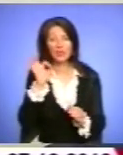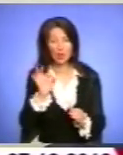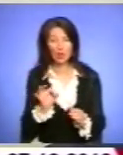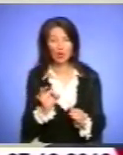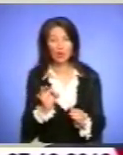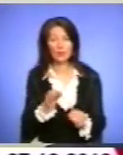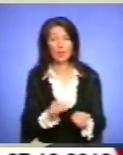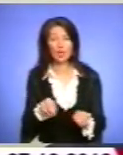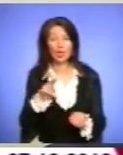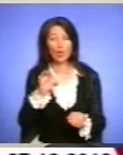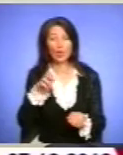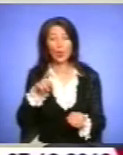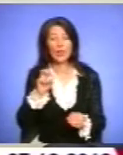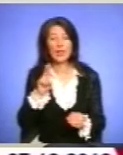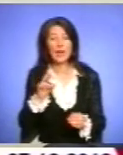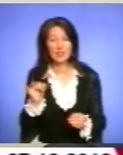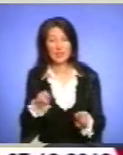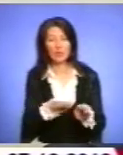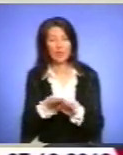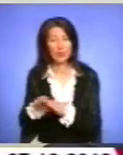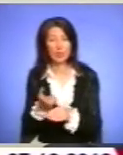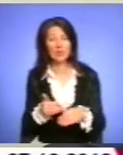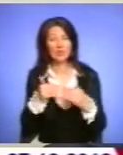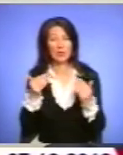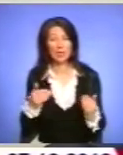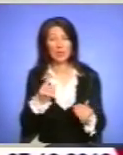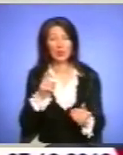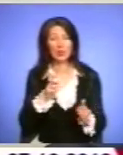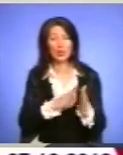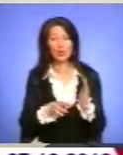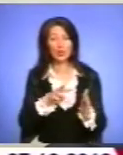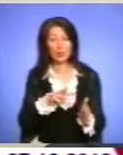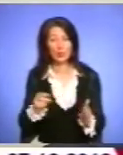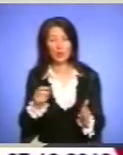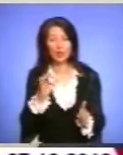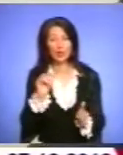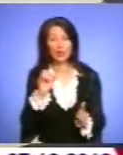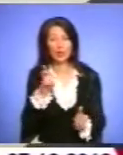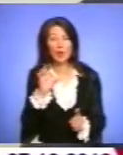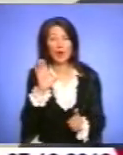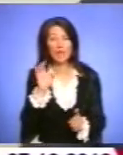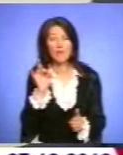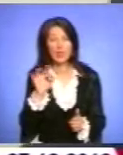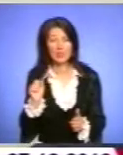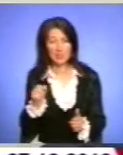15,3%. Дотація вирівнювання збільшиться на 190 мільйонів гривень, субвенції з державного бюджету